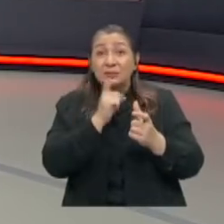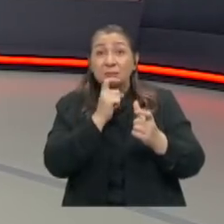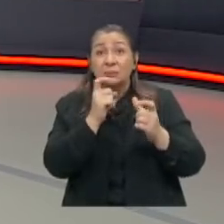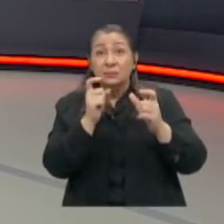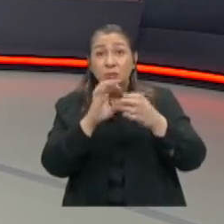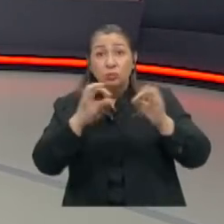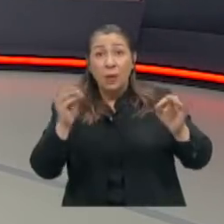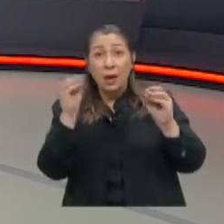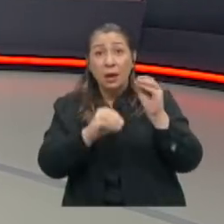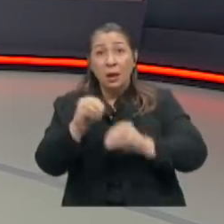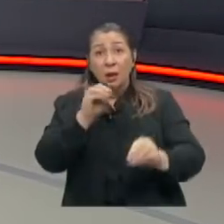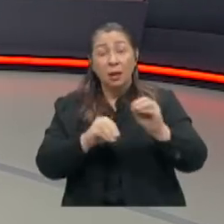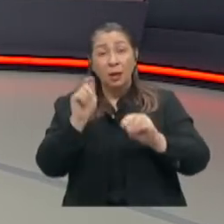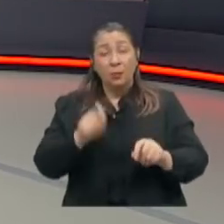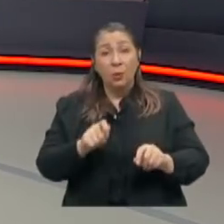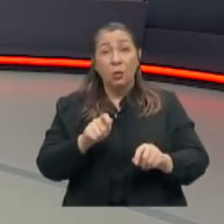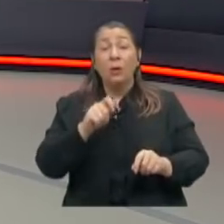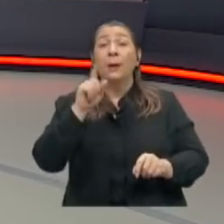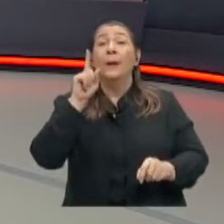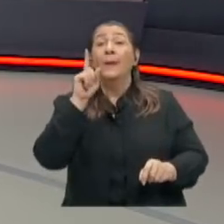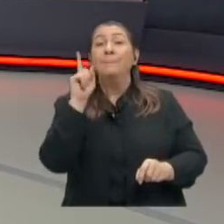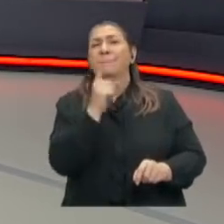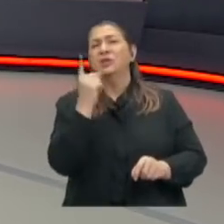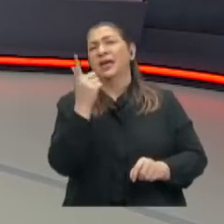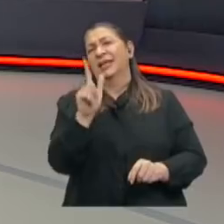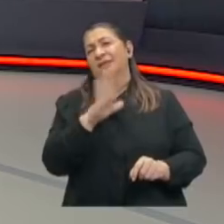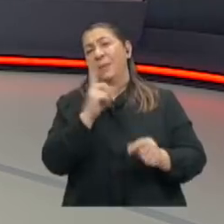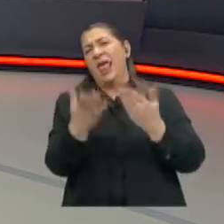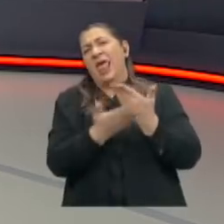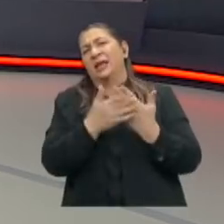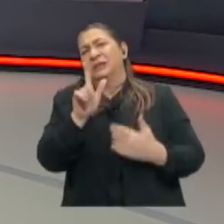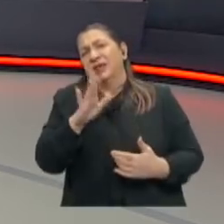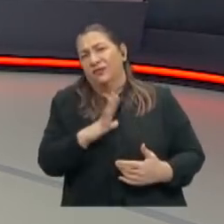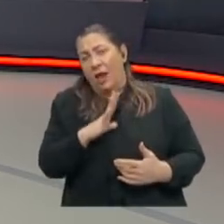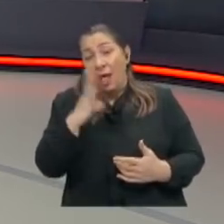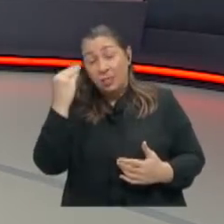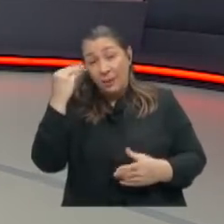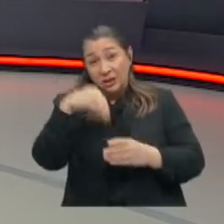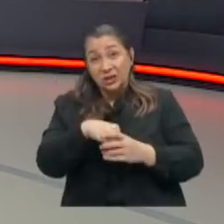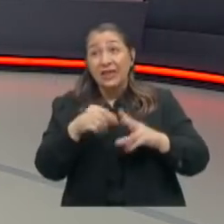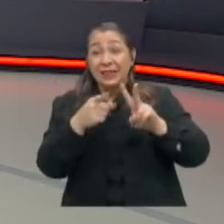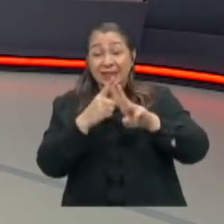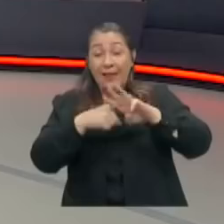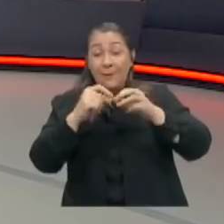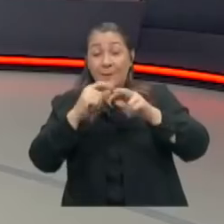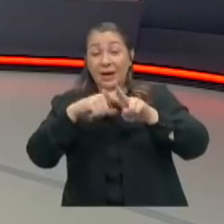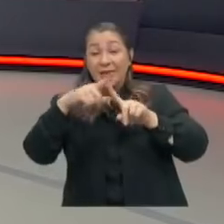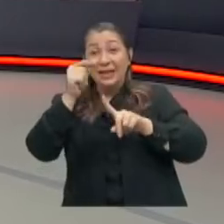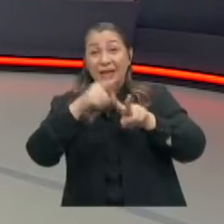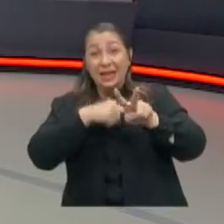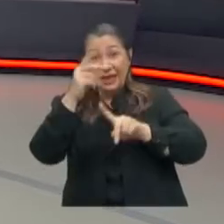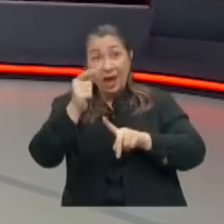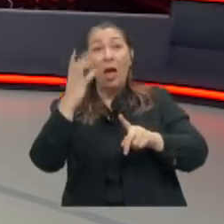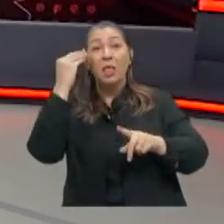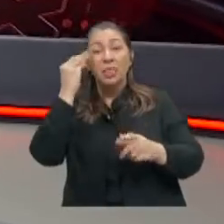var. Bir şeye ihtiyaç var, bir yardıma anlamak için. Nebati'yi anlama kılavuzu.